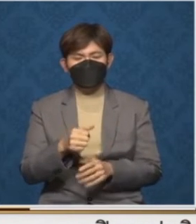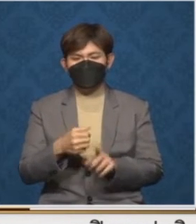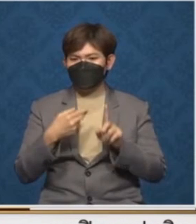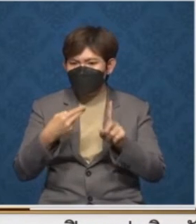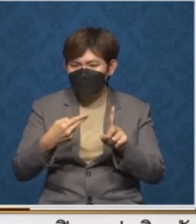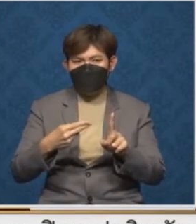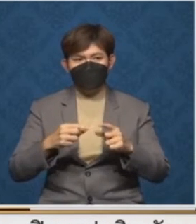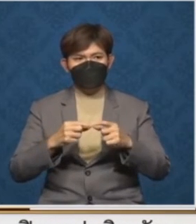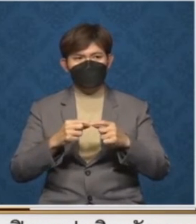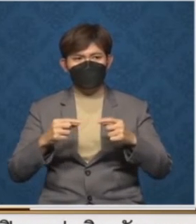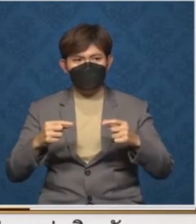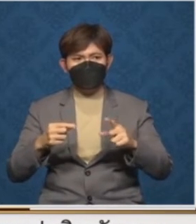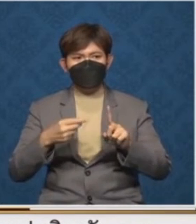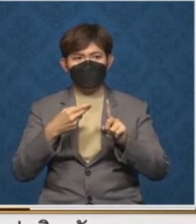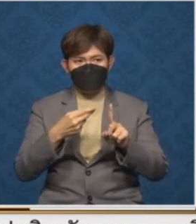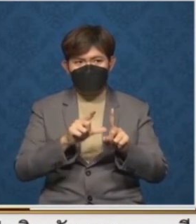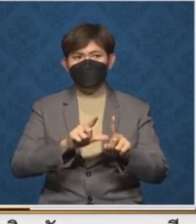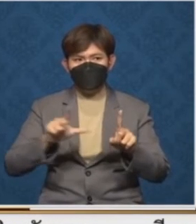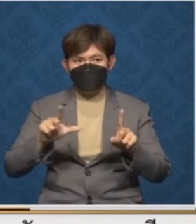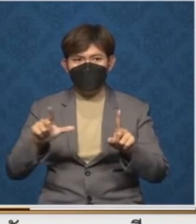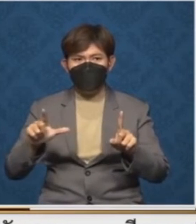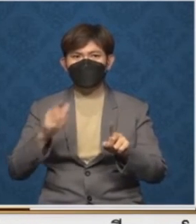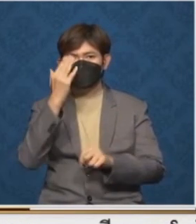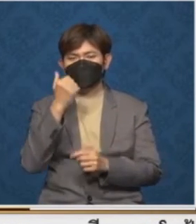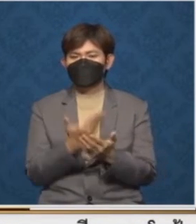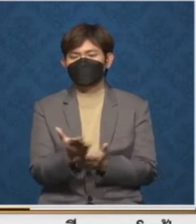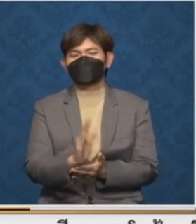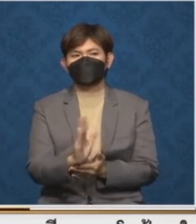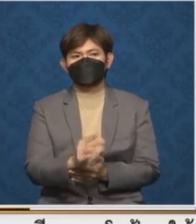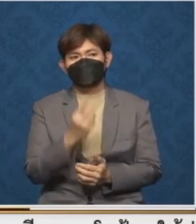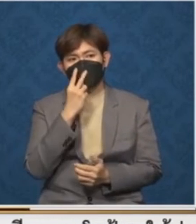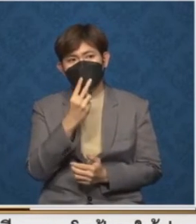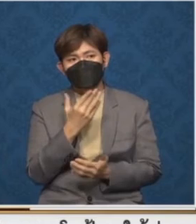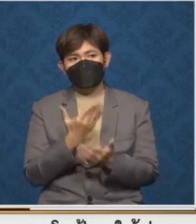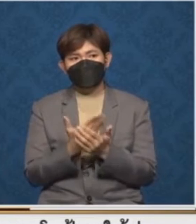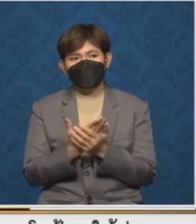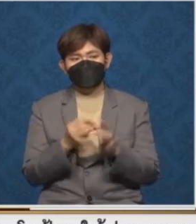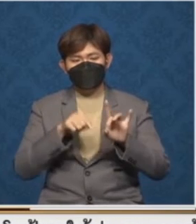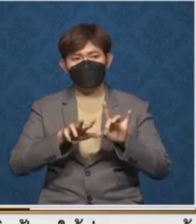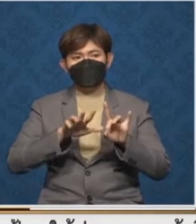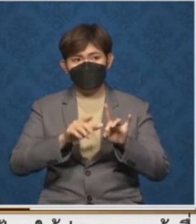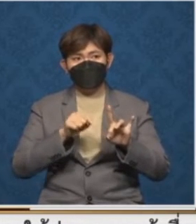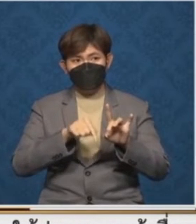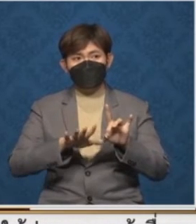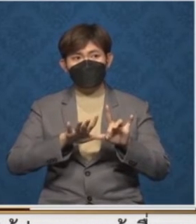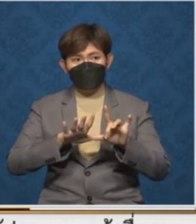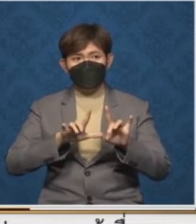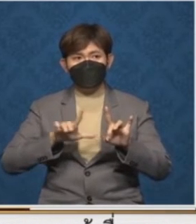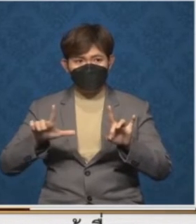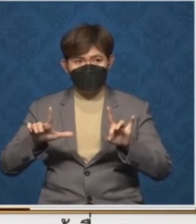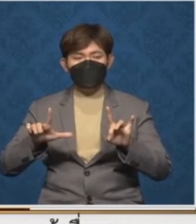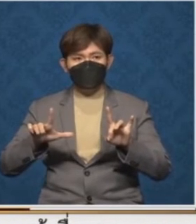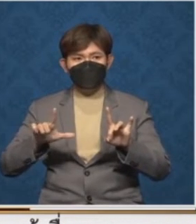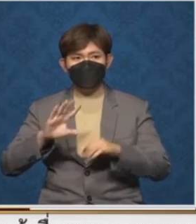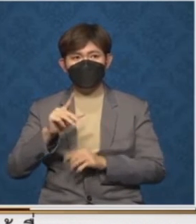ั ผมย้ำนะฮะถ้าขายดอนลาร์สหรัฐ 1 ดอนลาร์ก็คือ 1